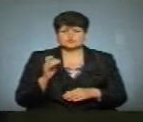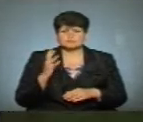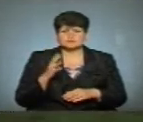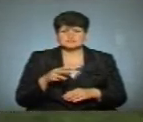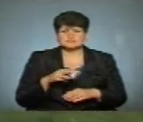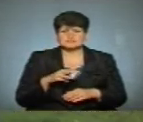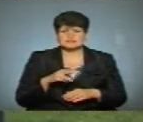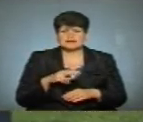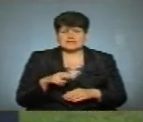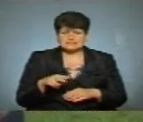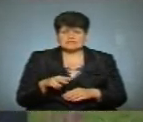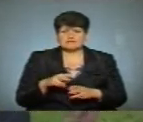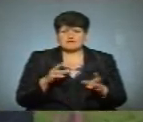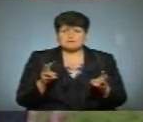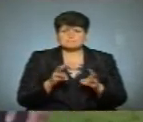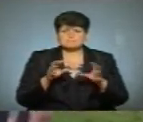літрів піноутворювача.